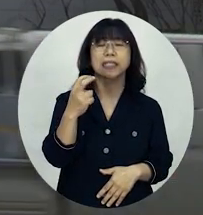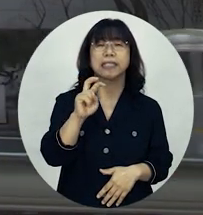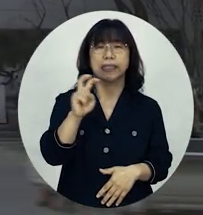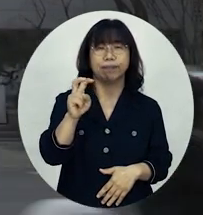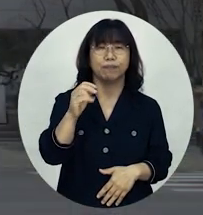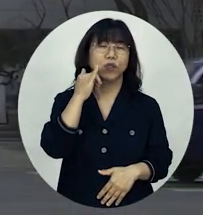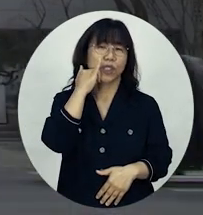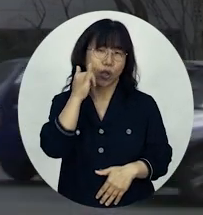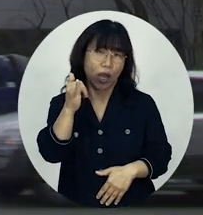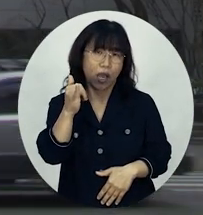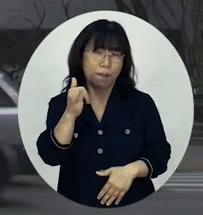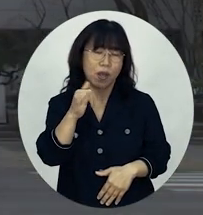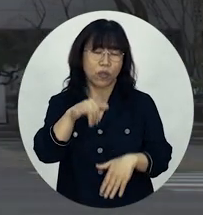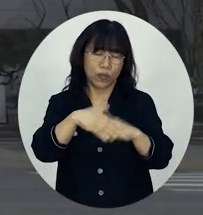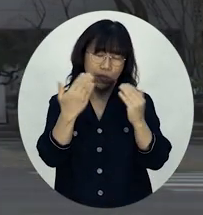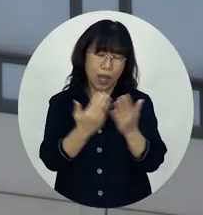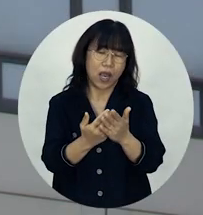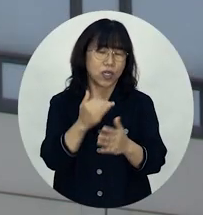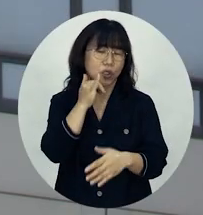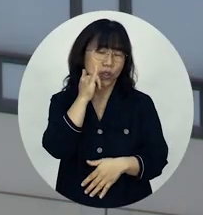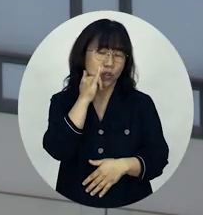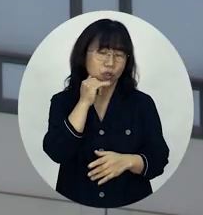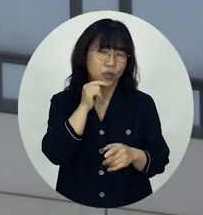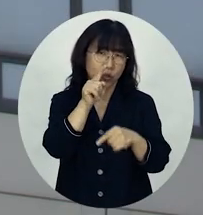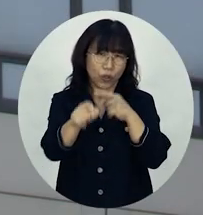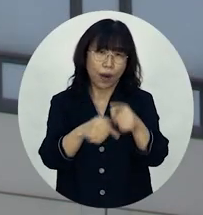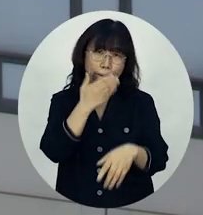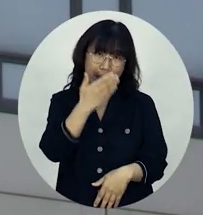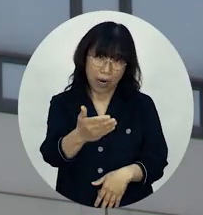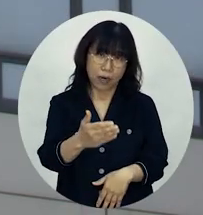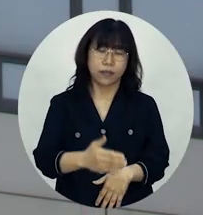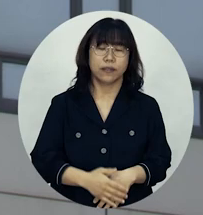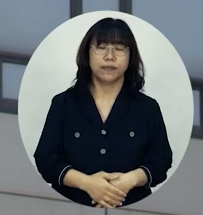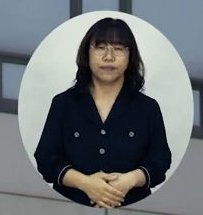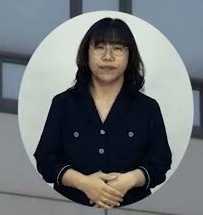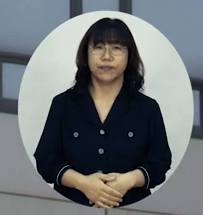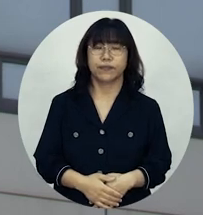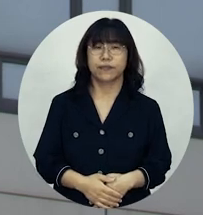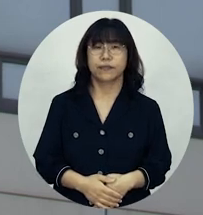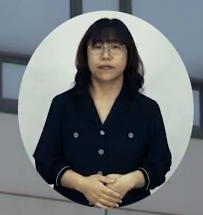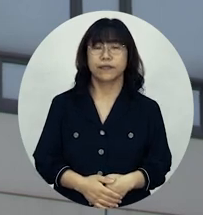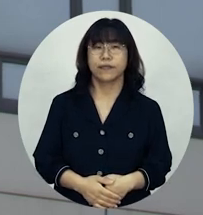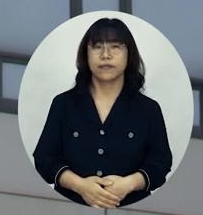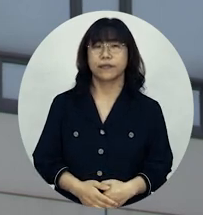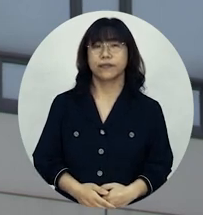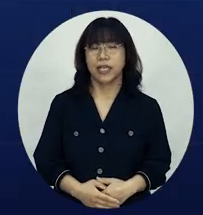추석 연휴 국민들의 불편을 최소화하기 위해 적극 노력한다는 방침입니다